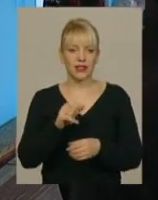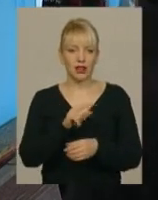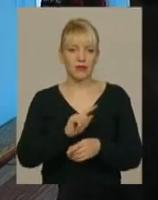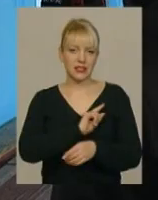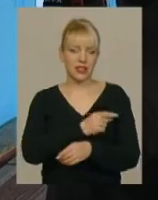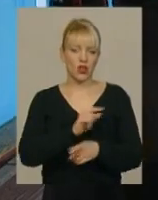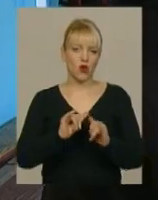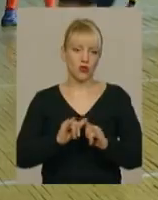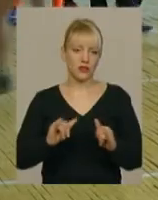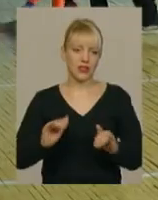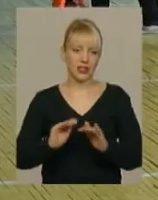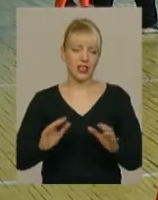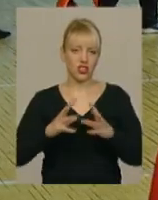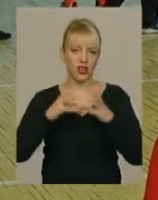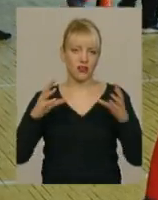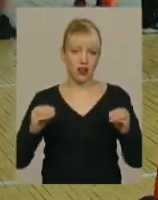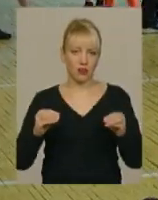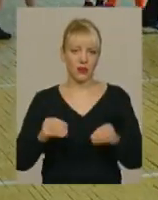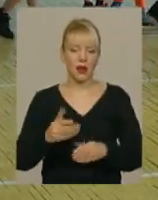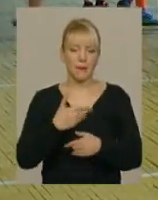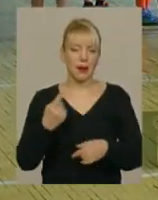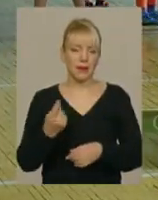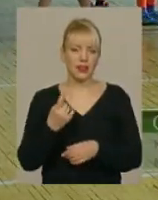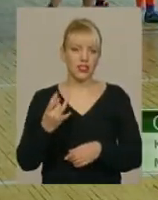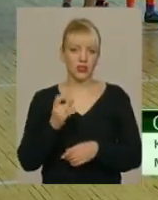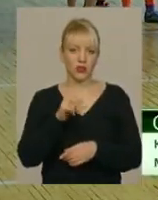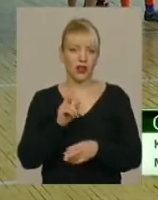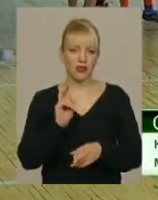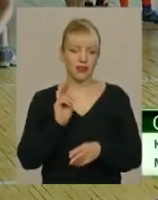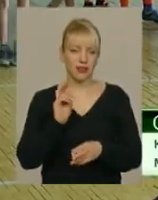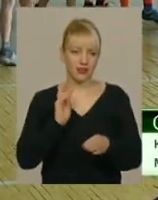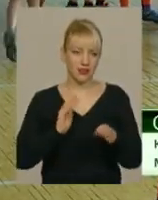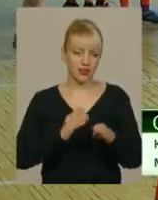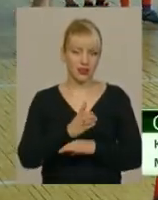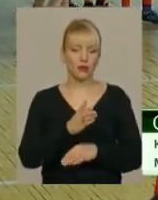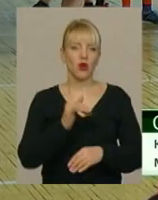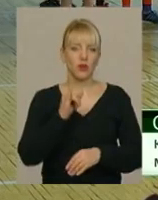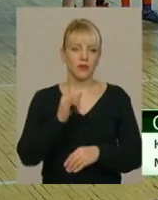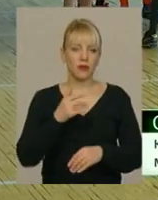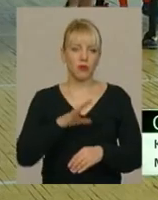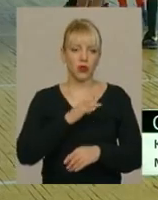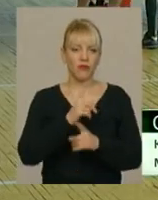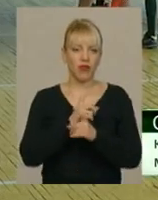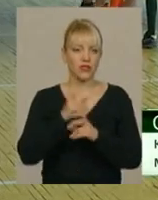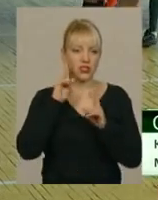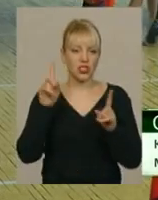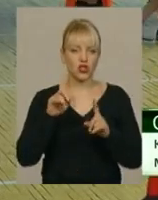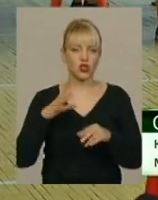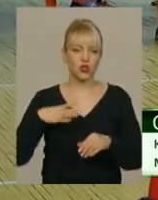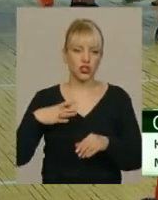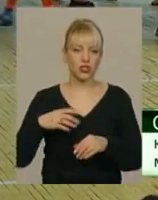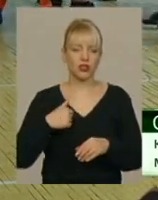розвинуте дитячий регб. Ми перший раз туди їдемо, ми були в Австрії, ми теж не знали, чого очікувати, ми дуже серйозно